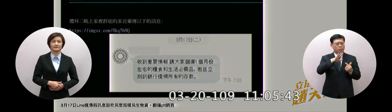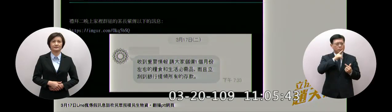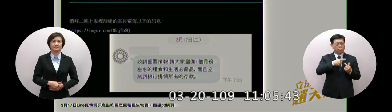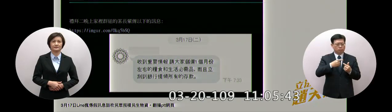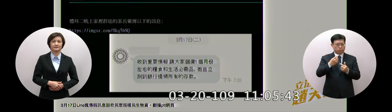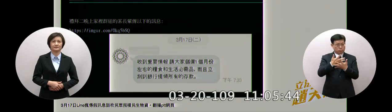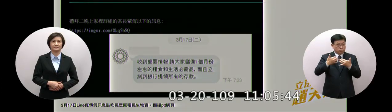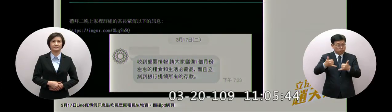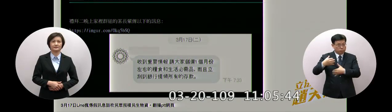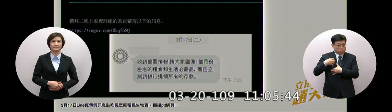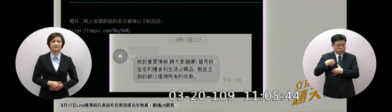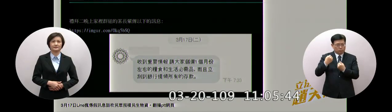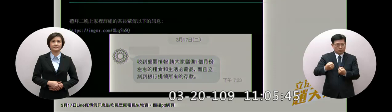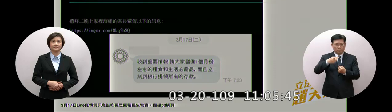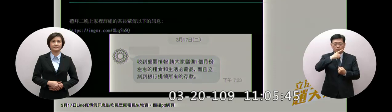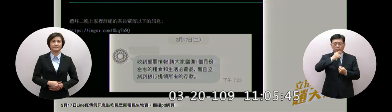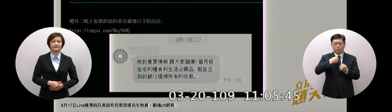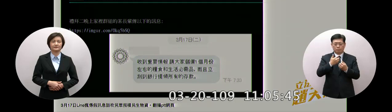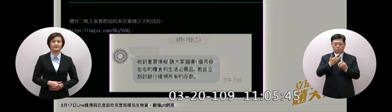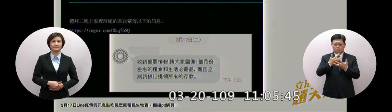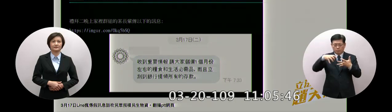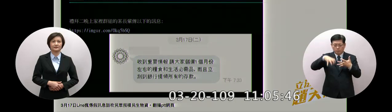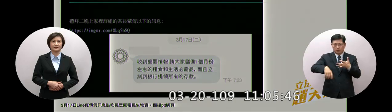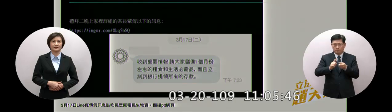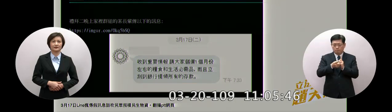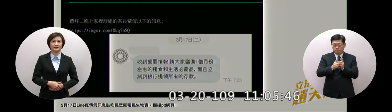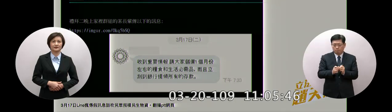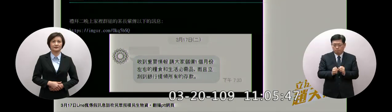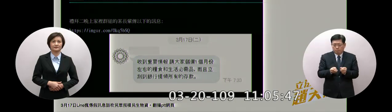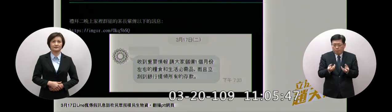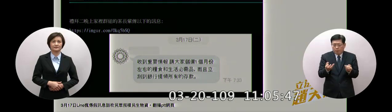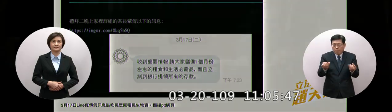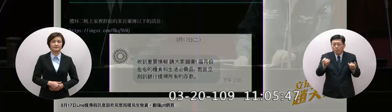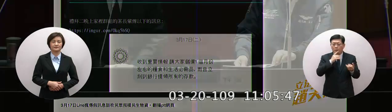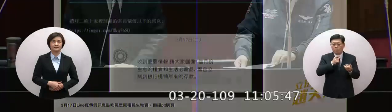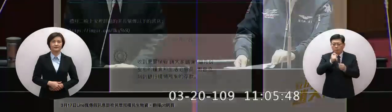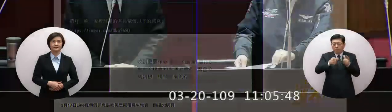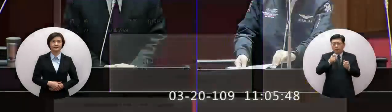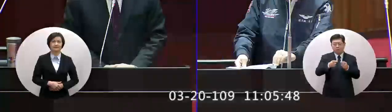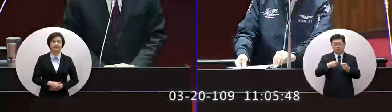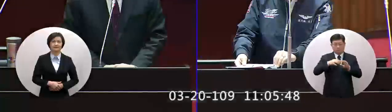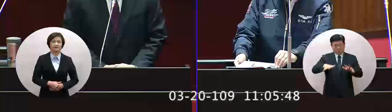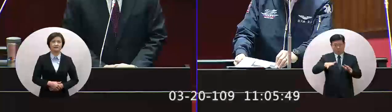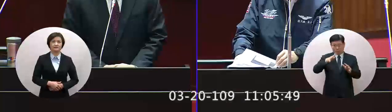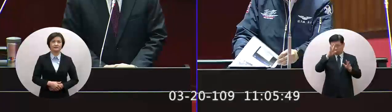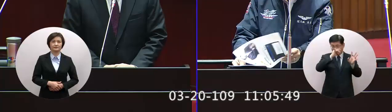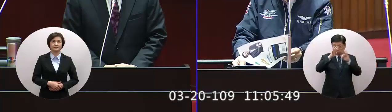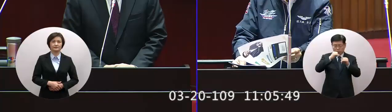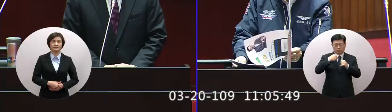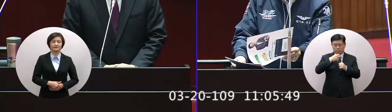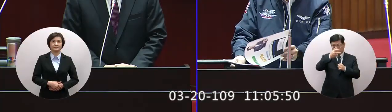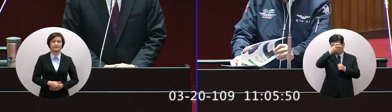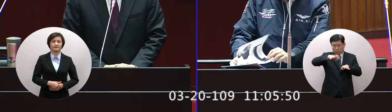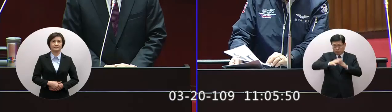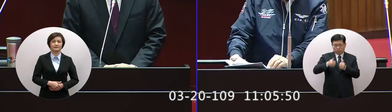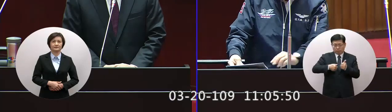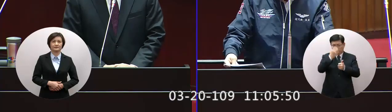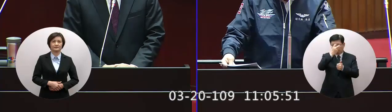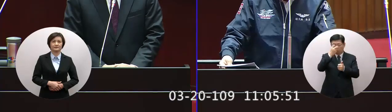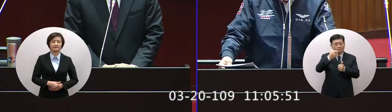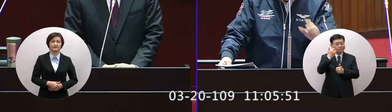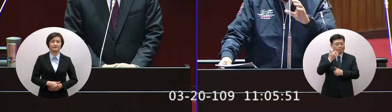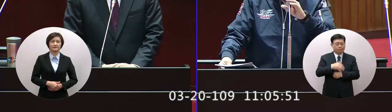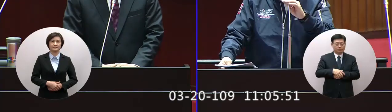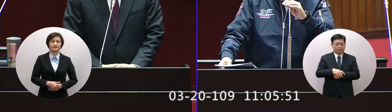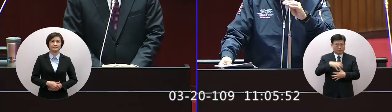网军啊透过 PPT 带风向先囤货潮。那检调单位在查那个幕后的这个的人员，那这个